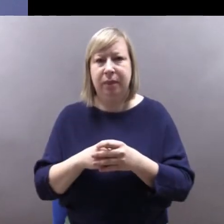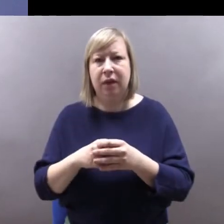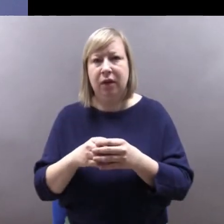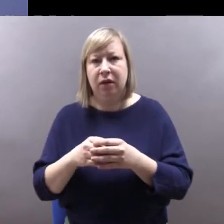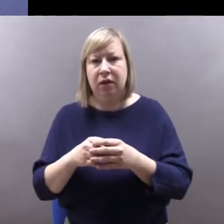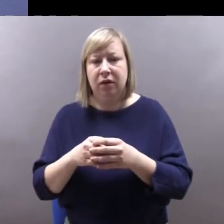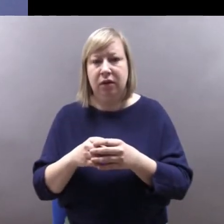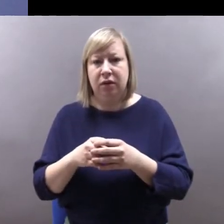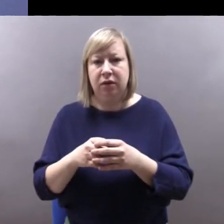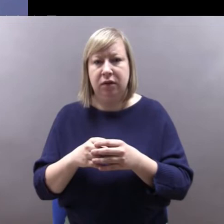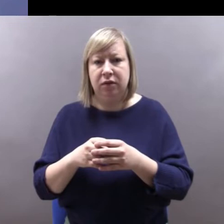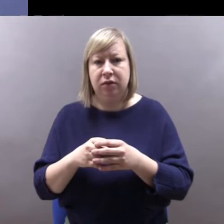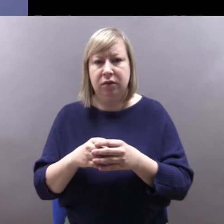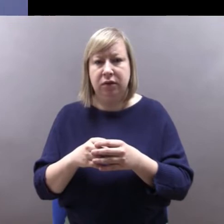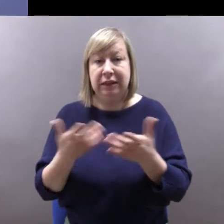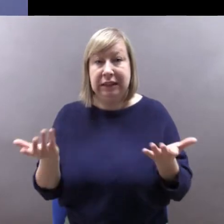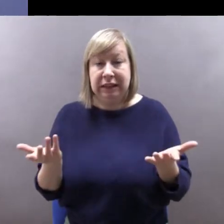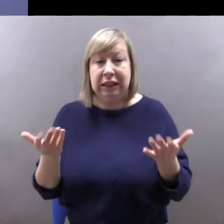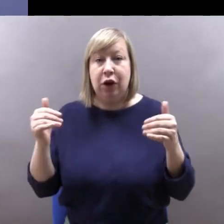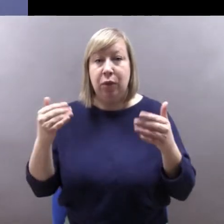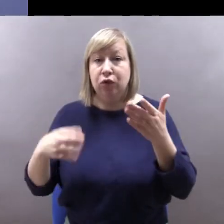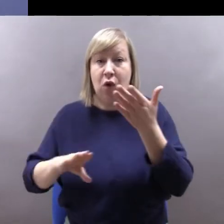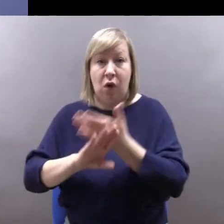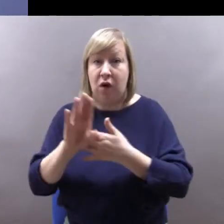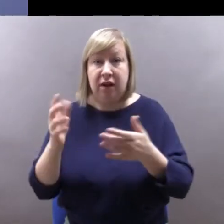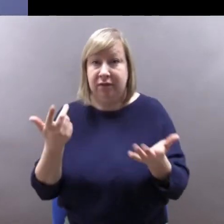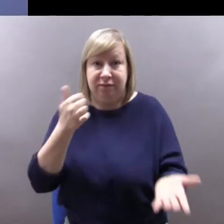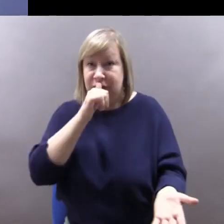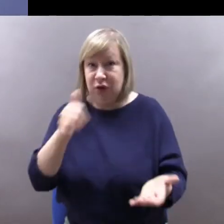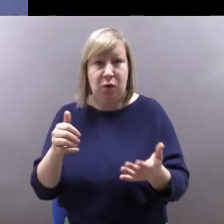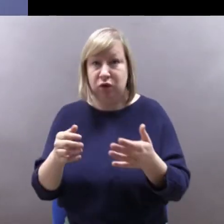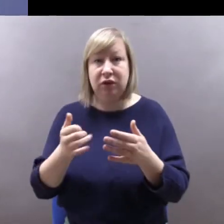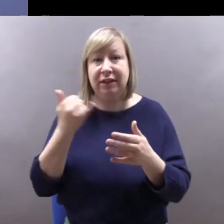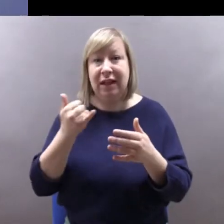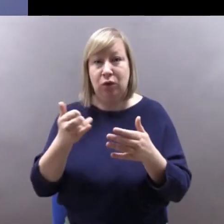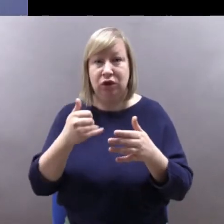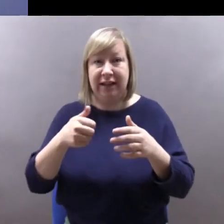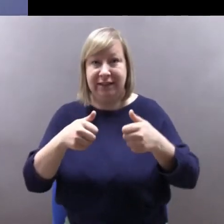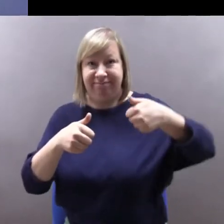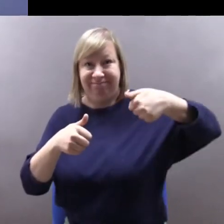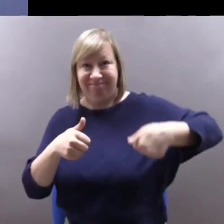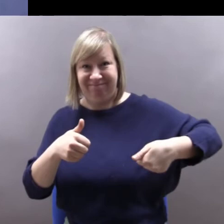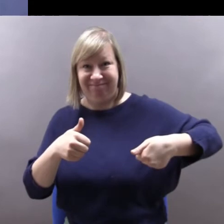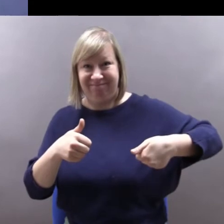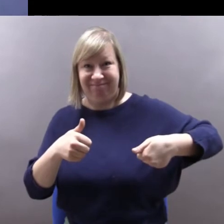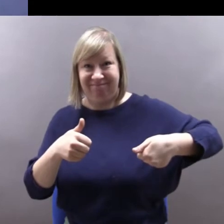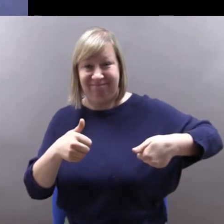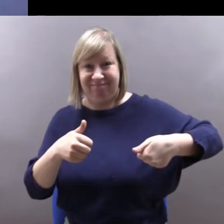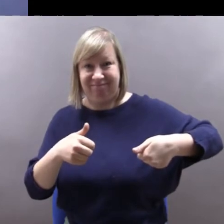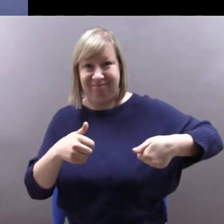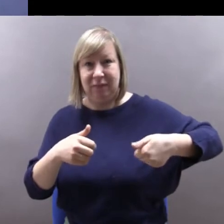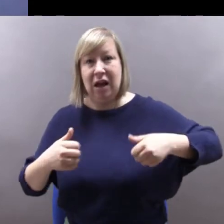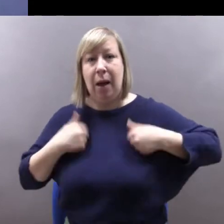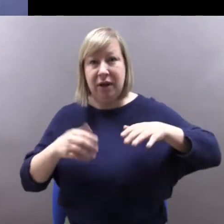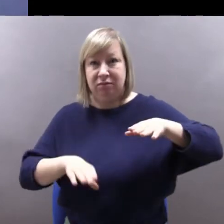mocniejsza, druga jest słabsza i teraz co? Może się okazać, że nie jesteś w stanie trzymać